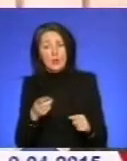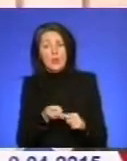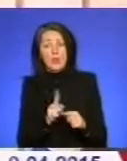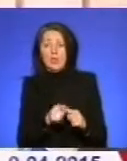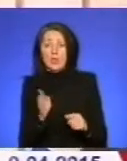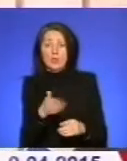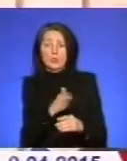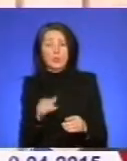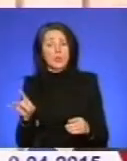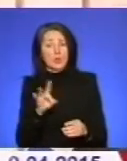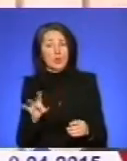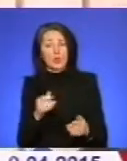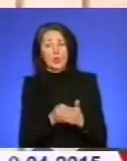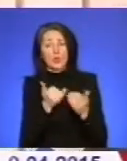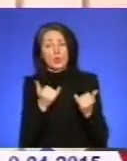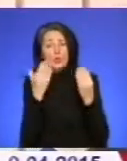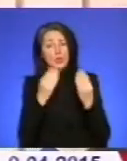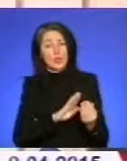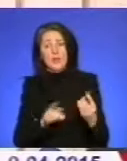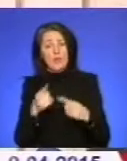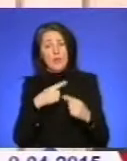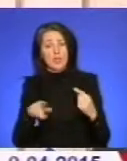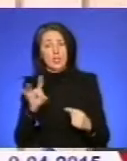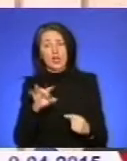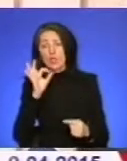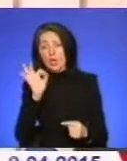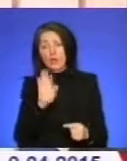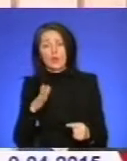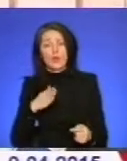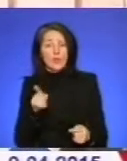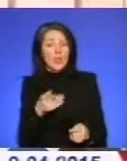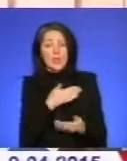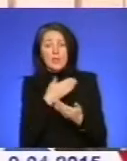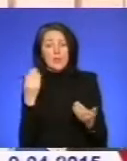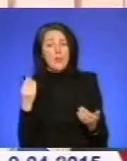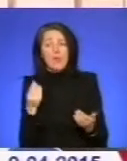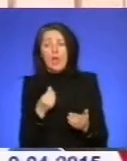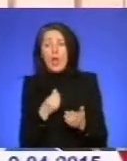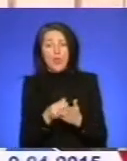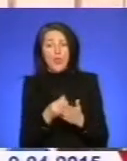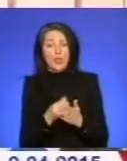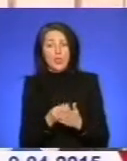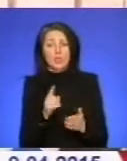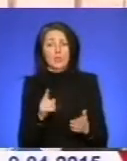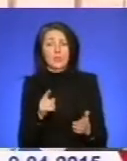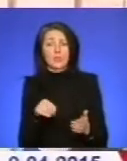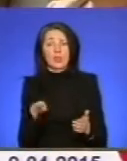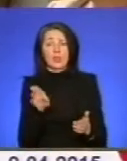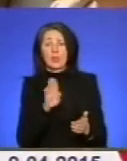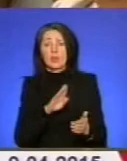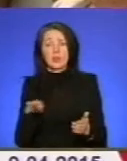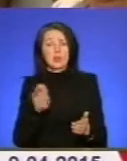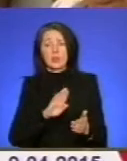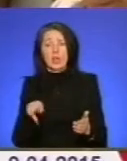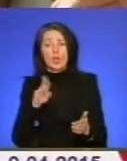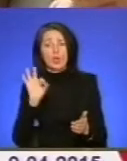не повернуті. І райони аргументують тим, що в них просто немає катастрофічно коштів, тому що вони недофінансовані. Через